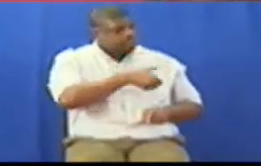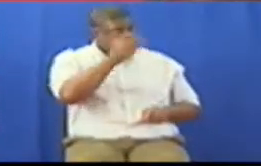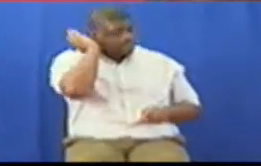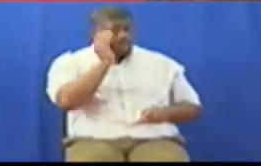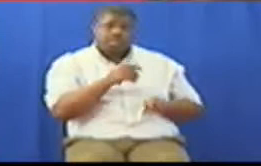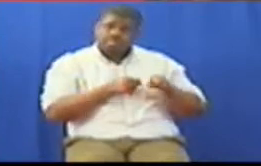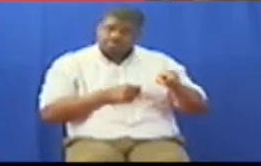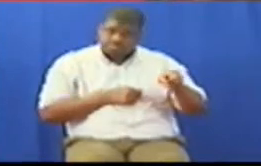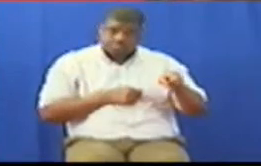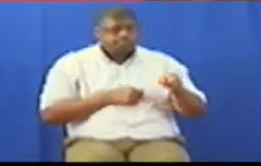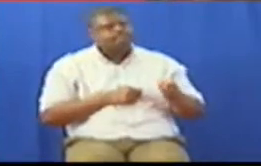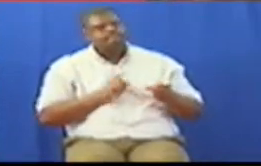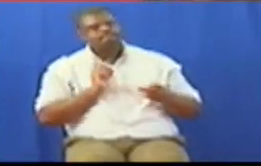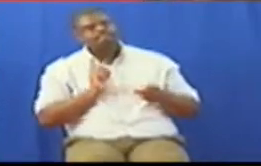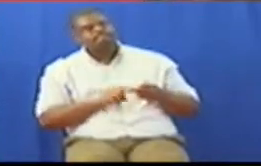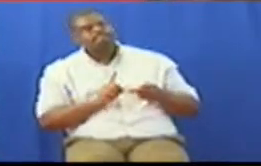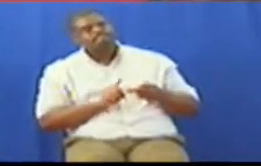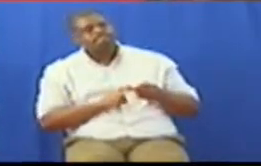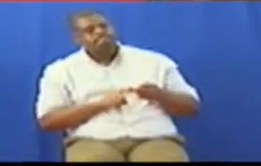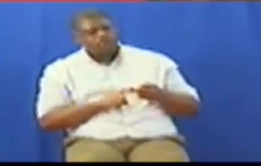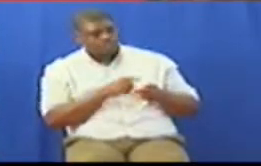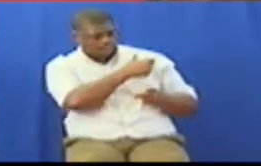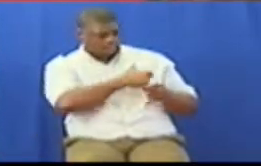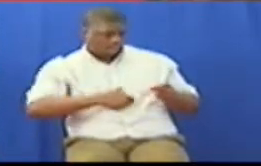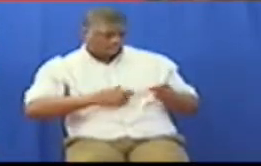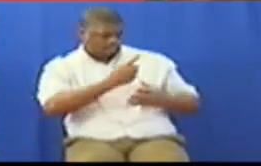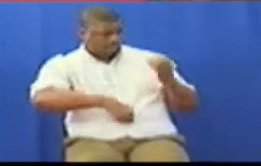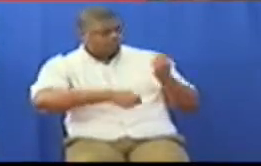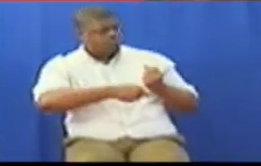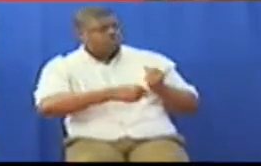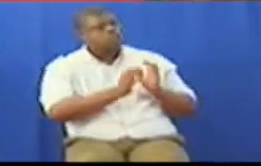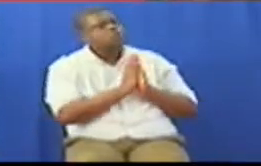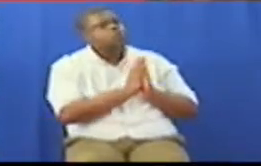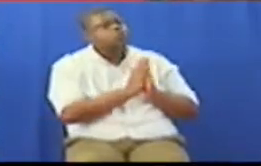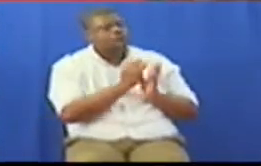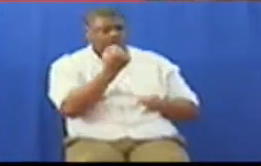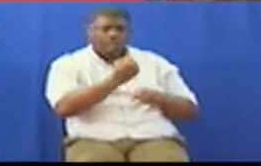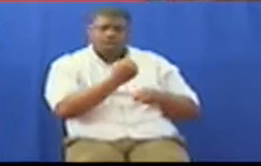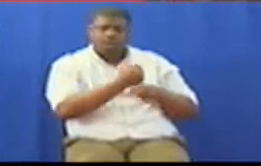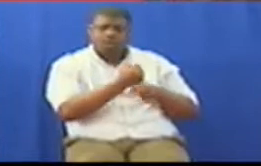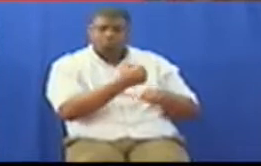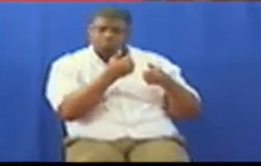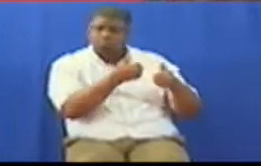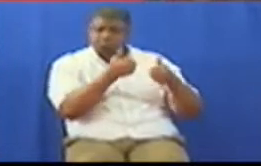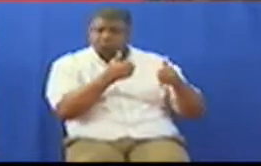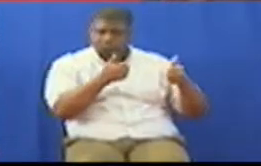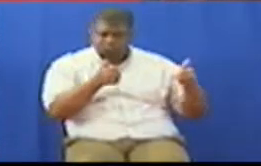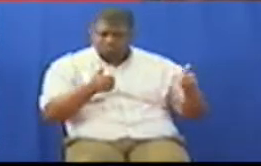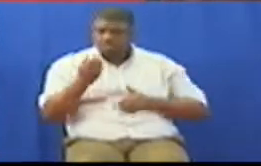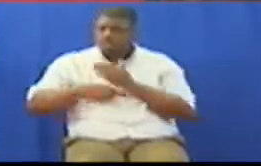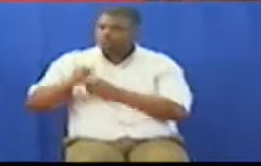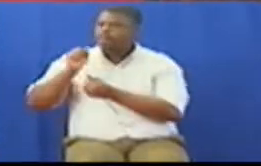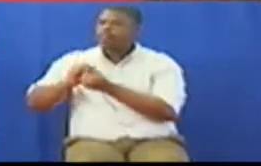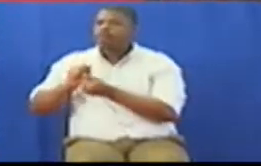tano, hasa Mheshimiwa Rais kwa kazi kubwa ambayo anaifanya hususan kwenye mambo